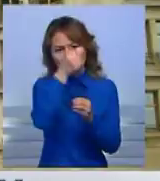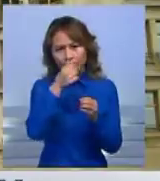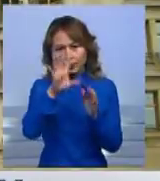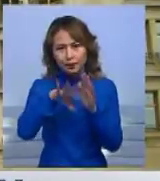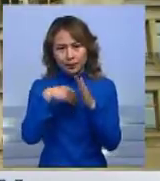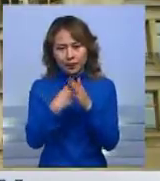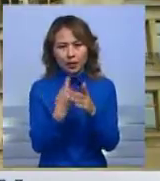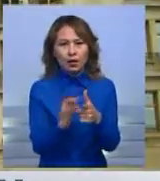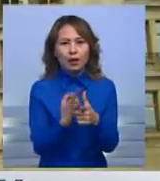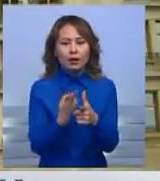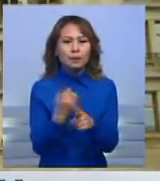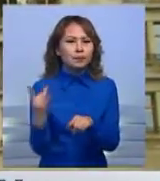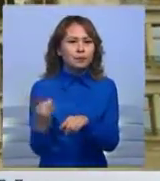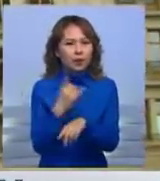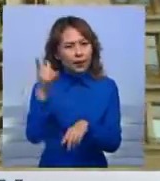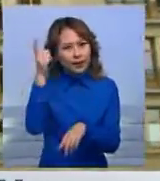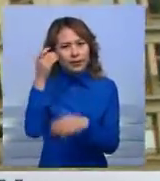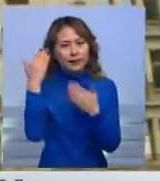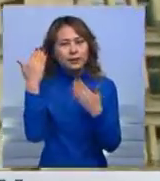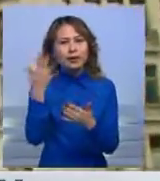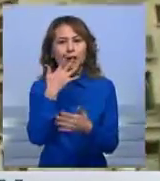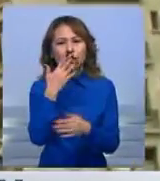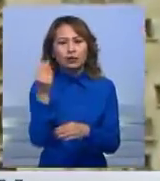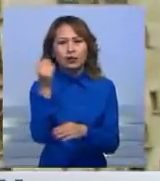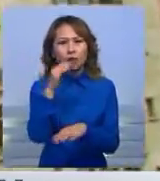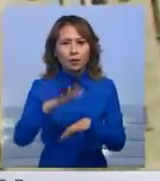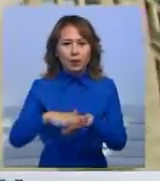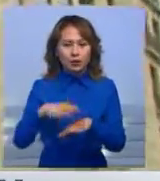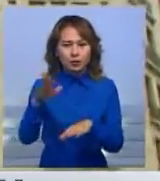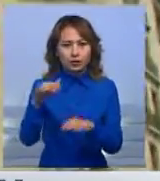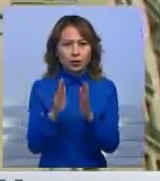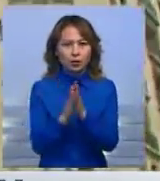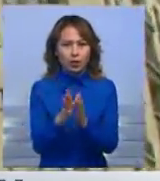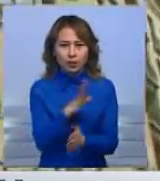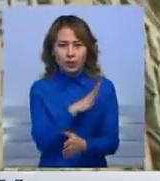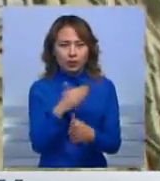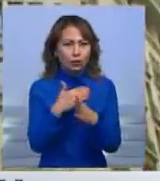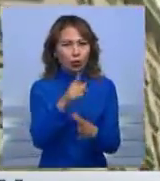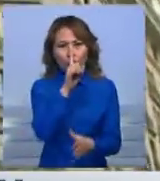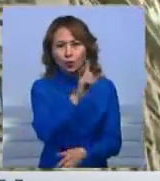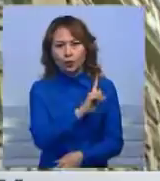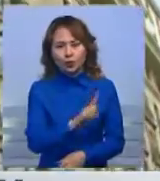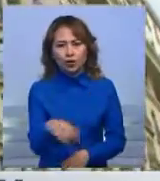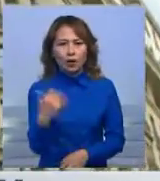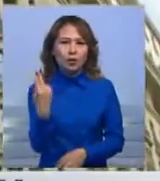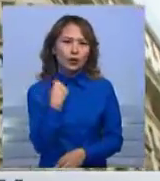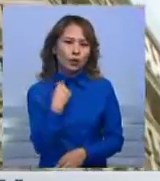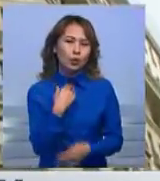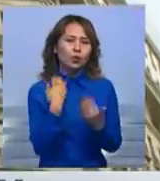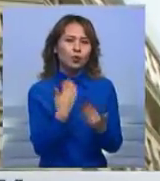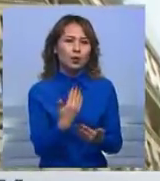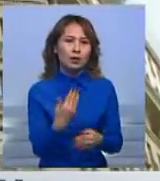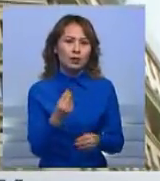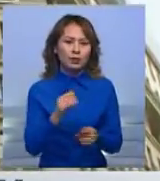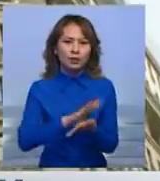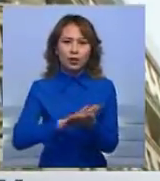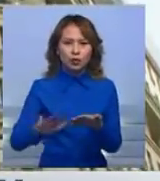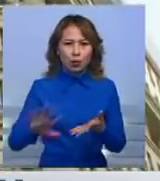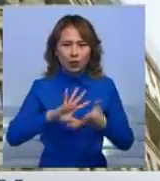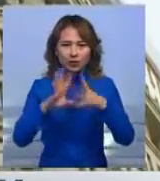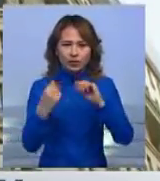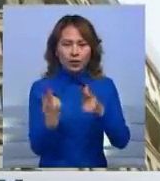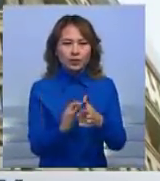қабылданбаса, 2010 жылдан бері алғаш рет Грекияға сырттан қаржылай қолдау көрсетілмейді. Бұл ел қарыздарын өтеуге